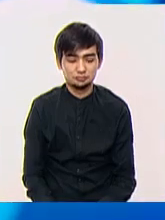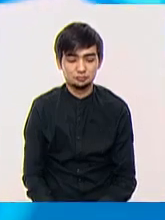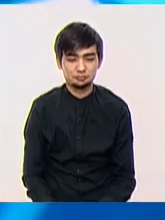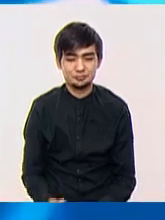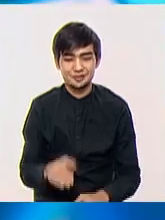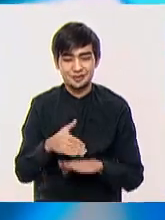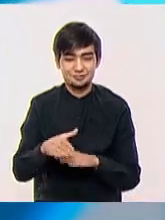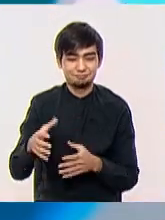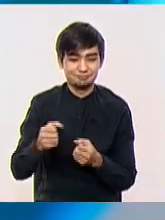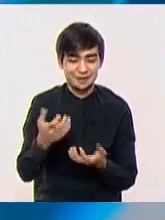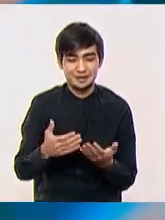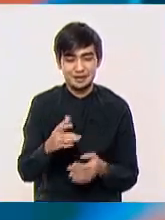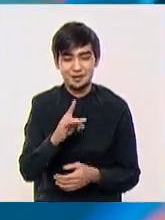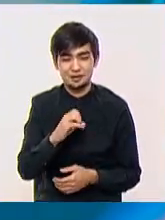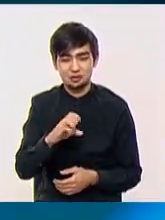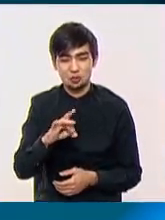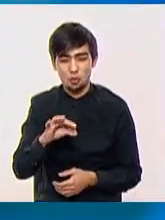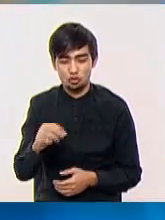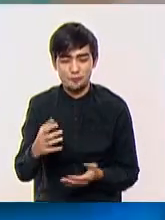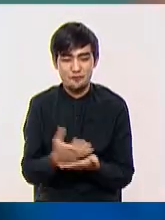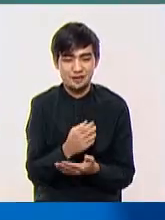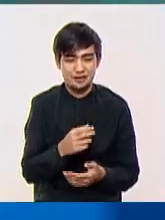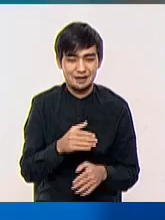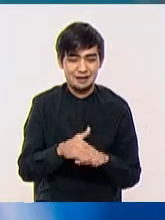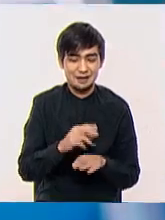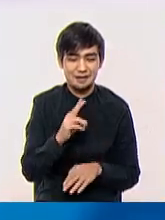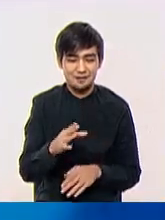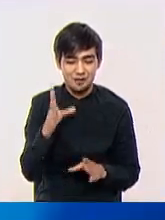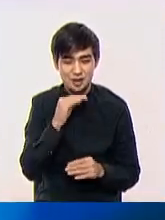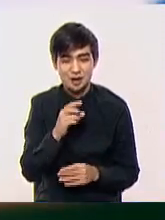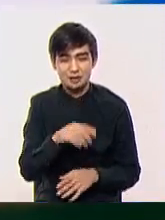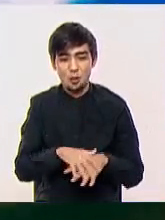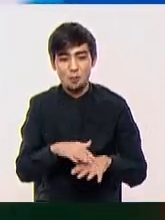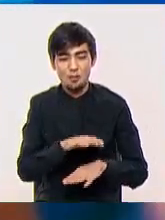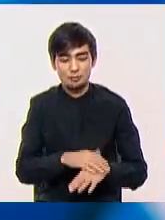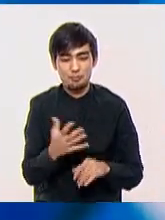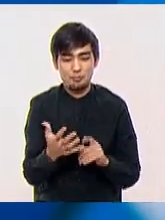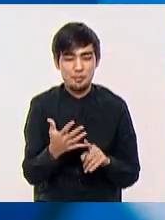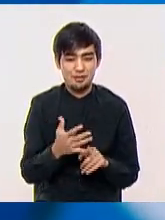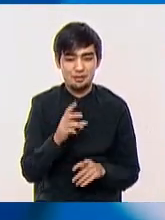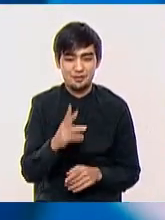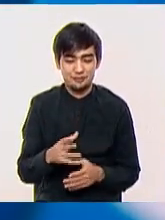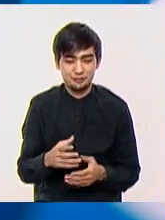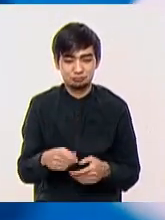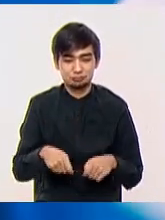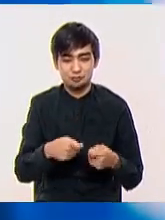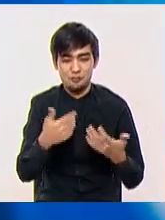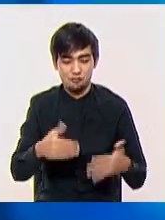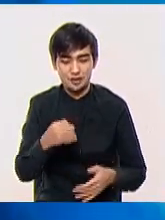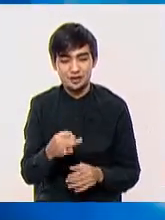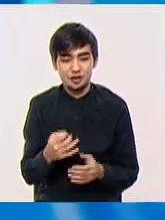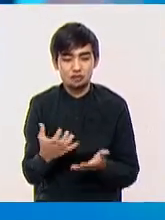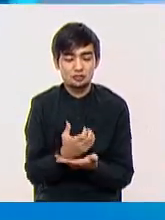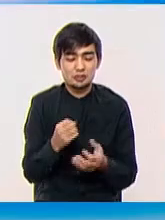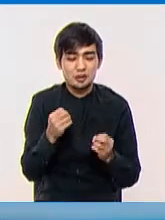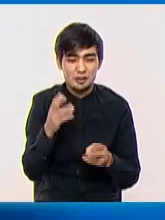Оформи кредит или рассрочку и выиграй квартиру. Народный банк сегодня вручил ключи уже от пятой квартиры. Каковы шансы на победу и что необходимо